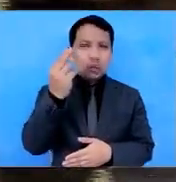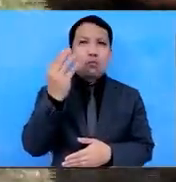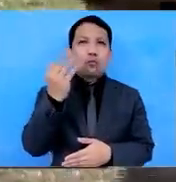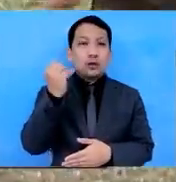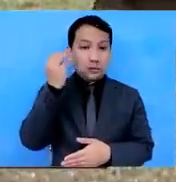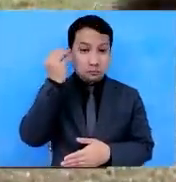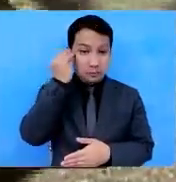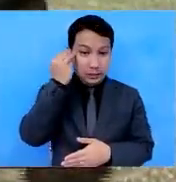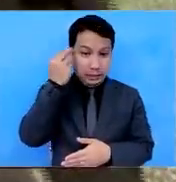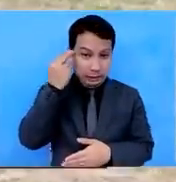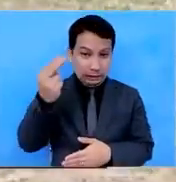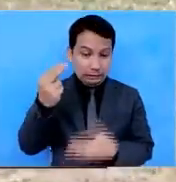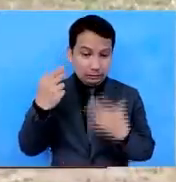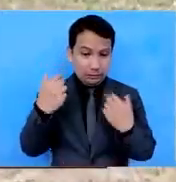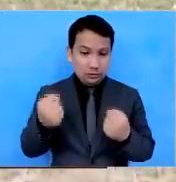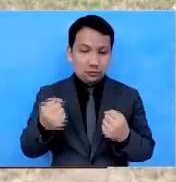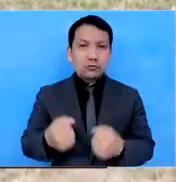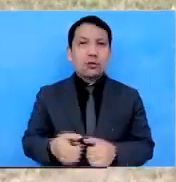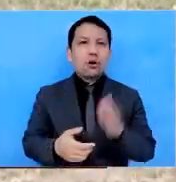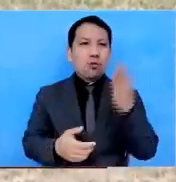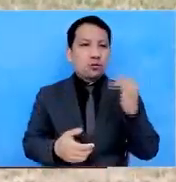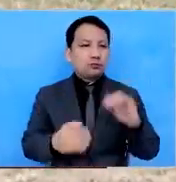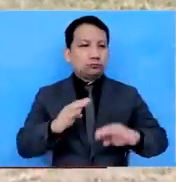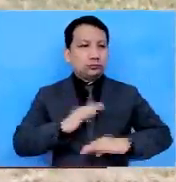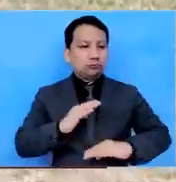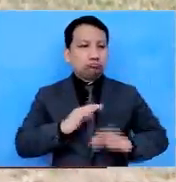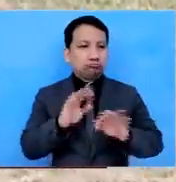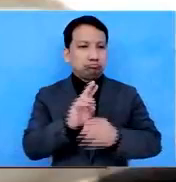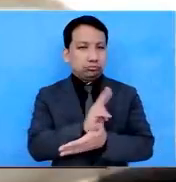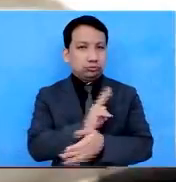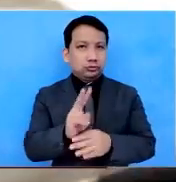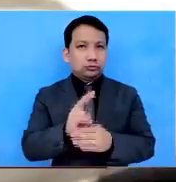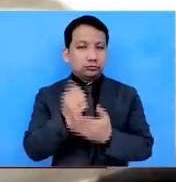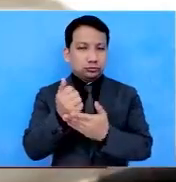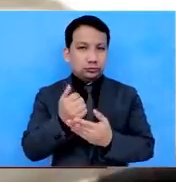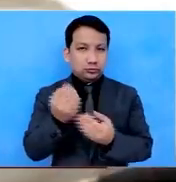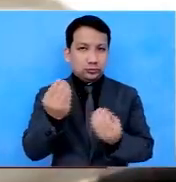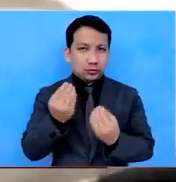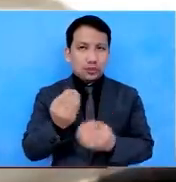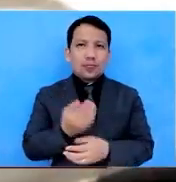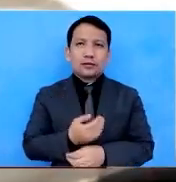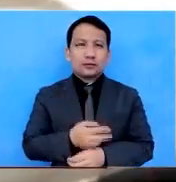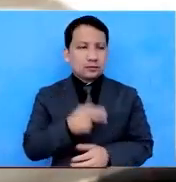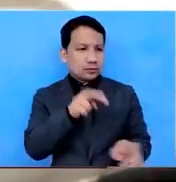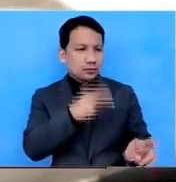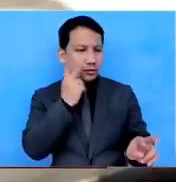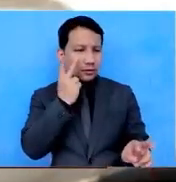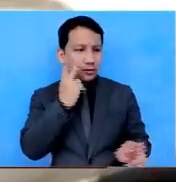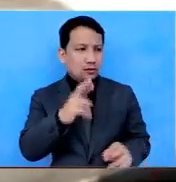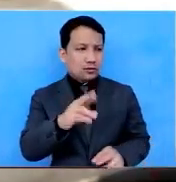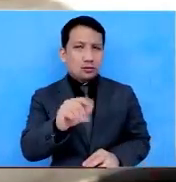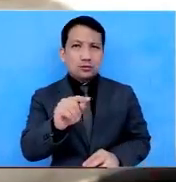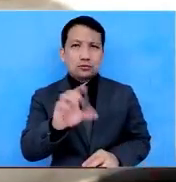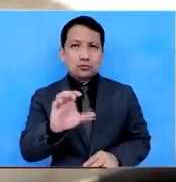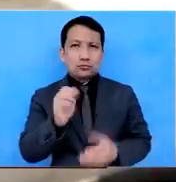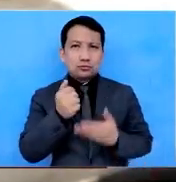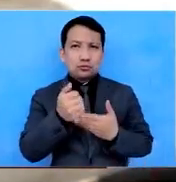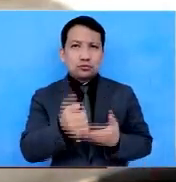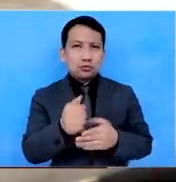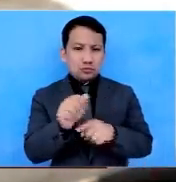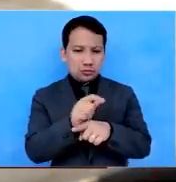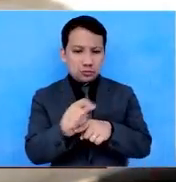students will be trained to the limits. By vocation ako po, mahilig po ako magturo. Eh, nakikita ko po yung ROTC program, the military training